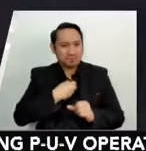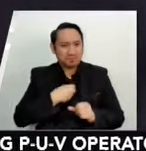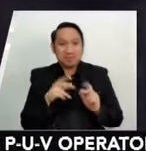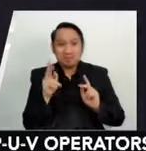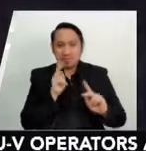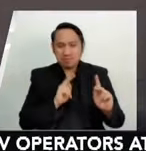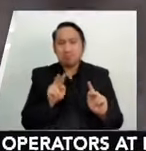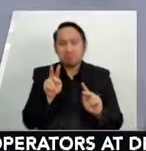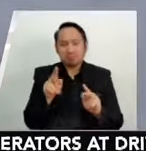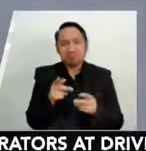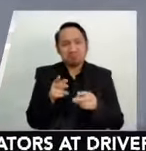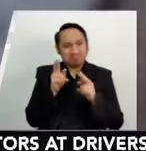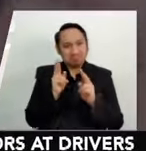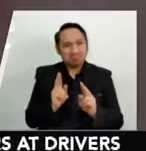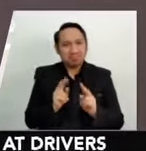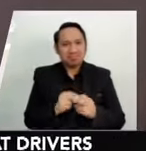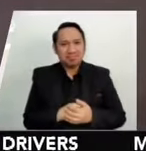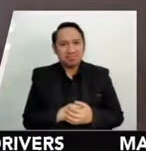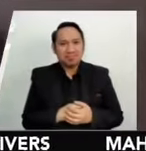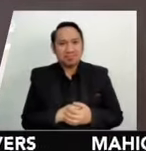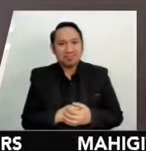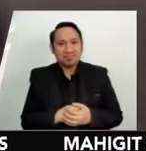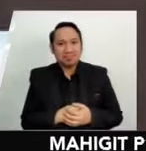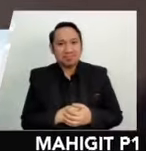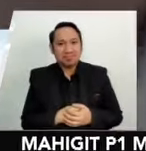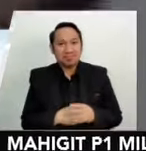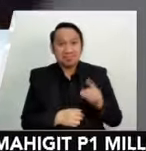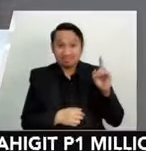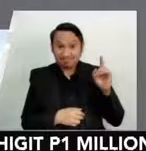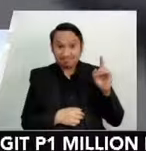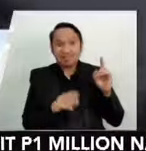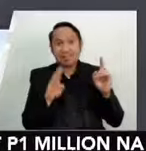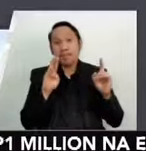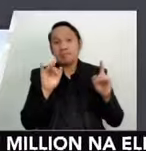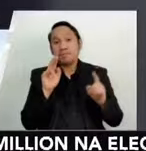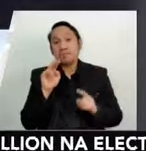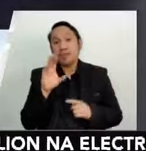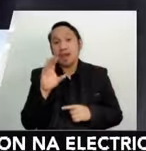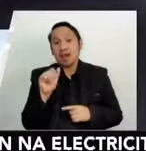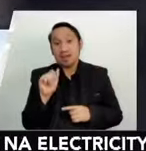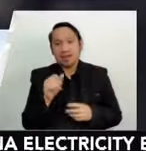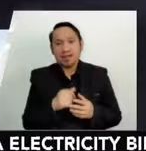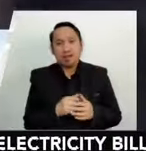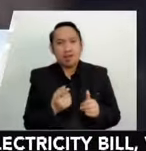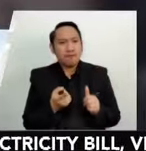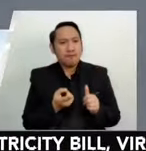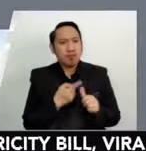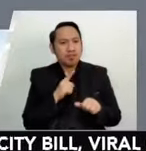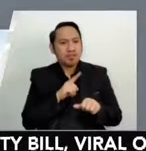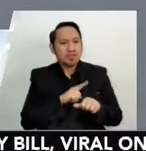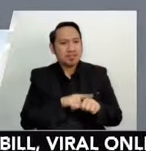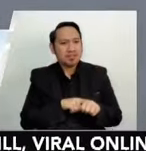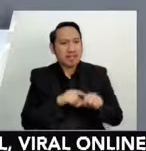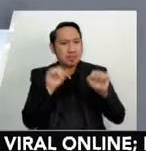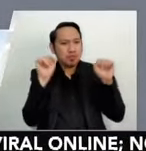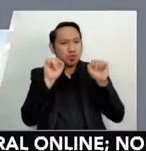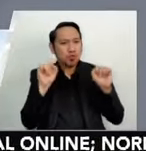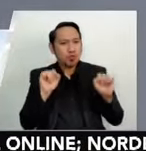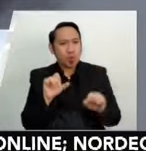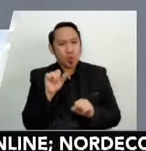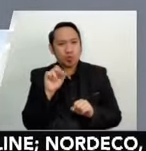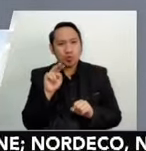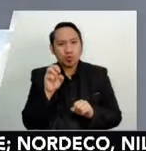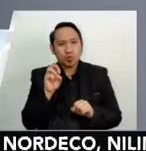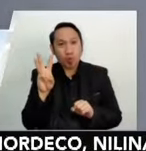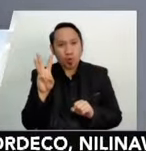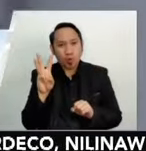Over the moon naman ang feeling ni sparkle star Bianca Umali dahil sa kanyang first snow experience. Sa kanyang Instagram post, genuinely happy siyang gumawa